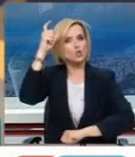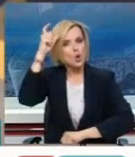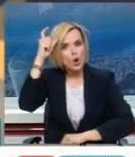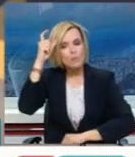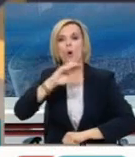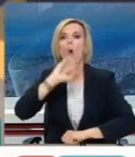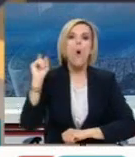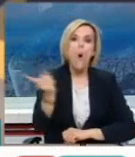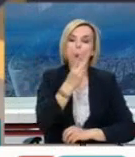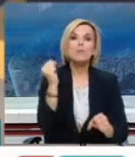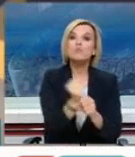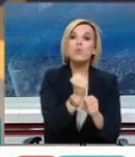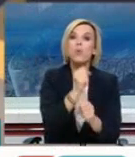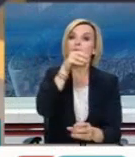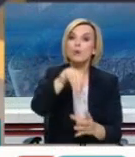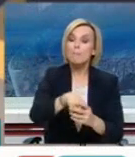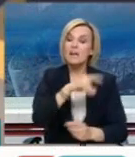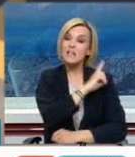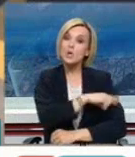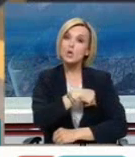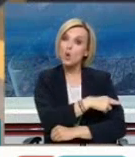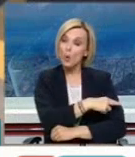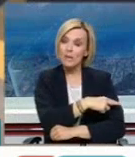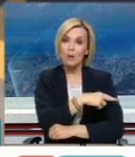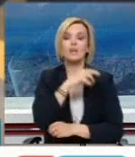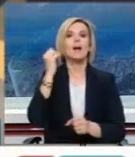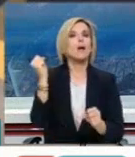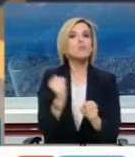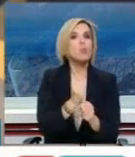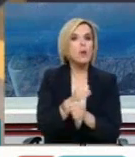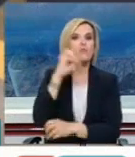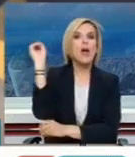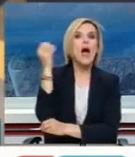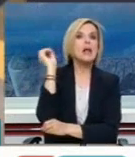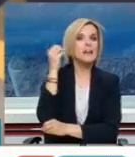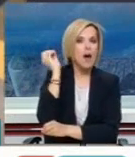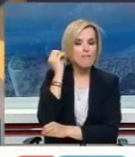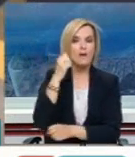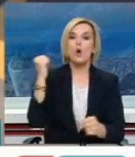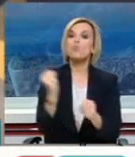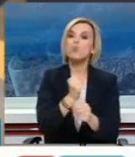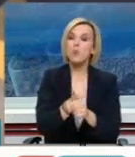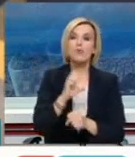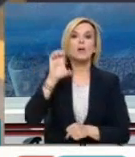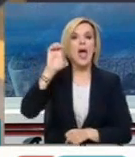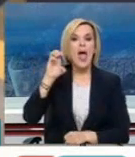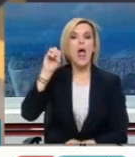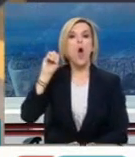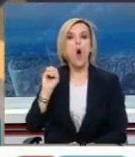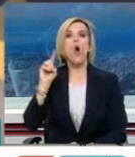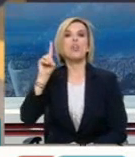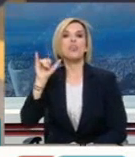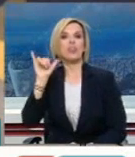και λοιπό προσωπικό, οι εργαζόμενοι στο ΕΚΑΒ, οι εργαζόμενοι στον ΕΟΔΗ, καθώς και όσοι